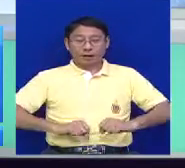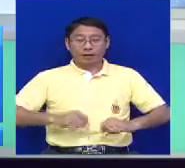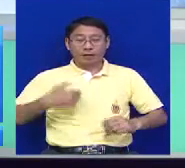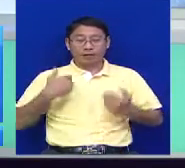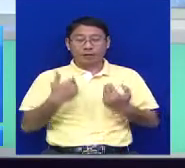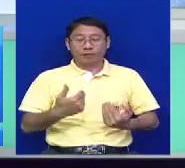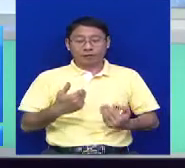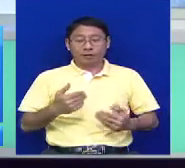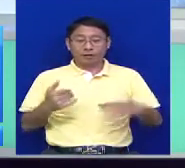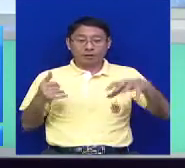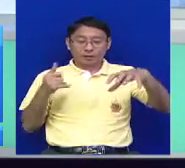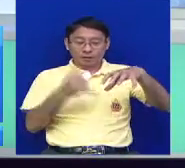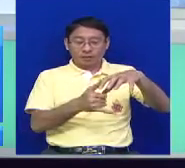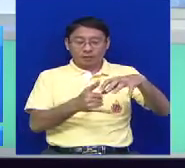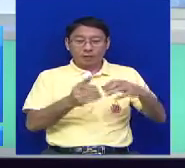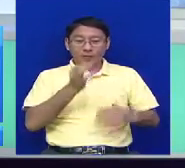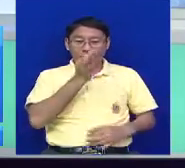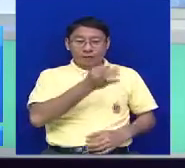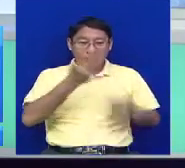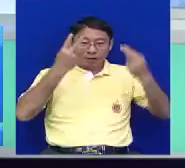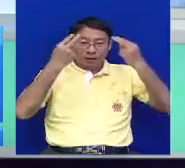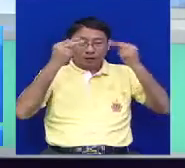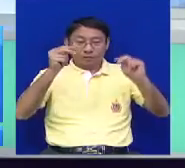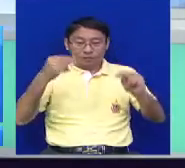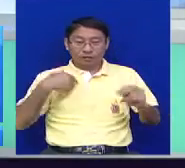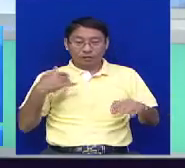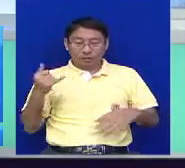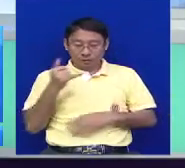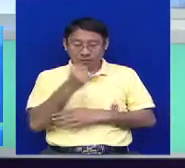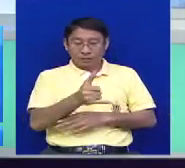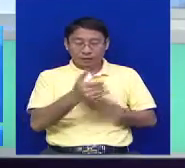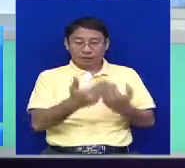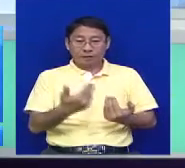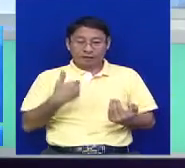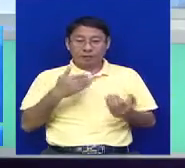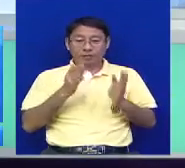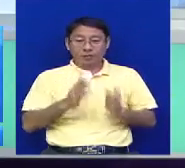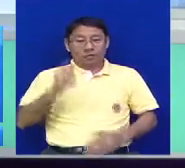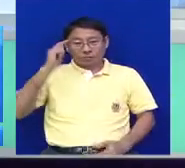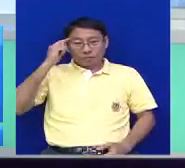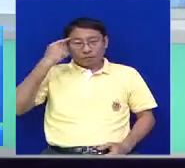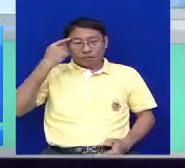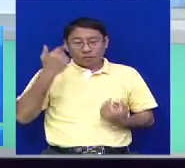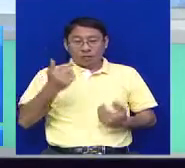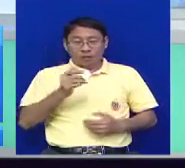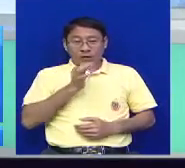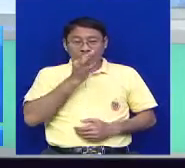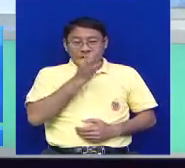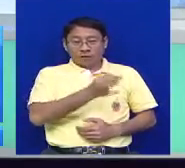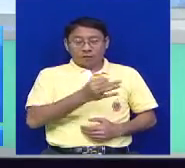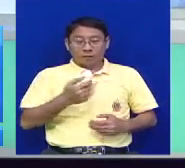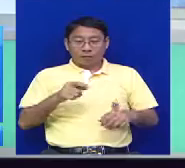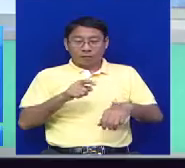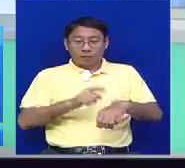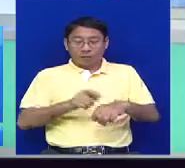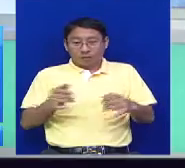แล้วล่ะเข้ามาร้องเรียนกับนายกรัฐมนตรีแต่ปรากฏว่าการเข้ามาครั้งนี้เจ้าหน้าที่ก็ไม่ทราบแล้วก็เข้ามาร้องเรียนในระยะเรียกว่าประ